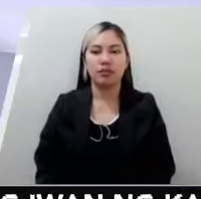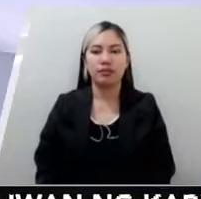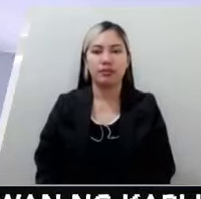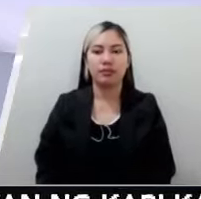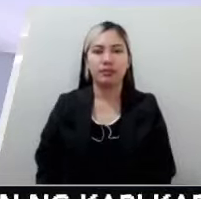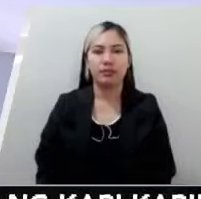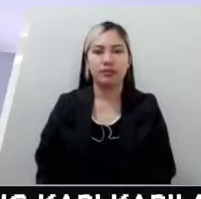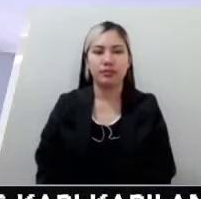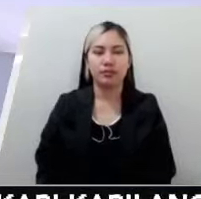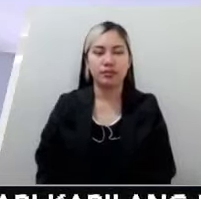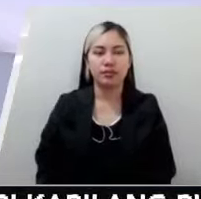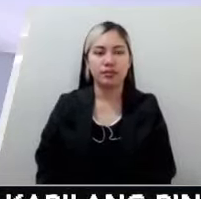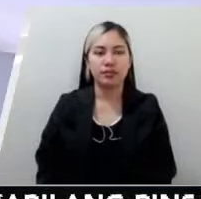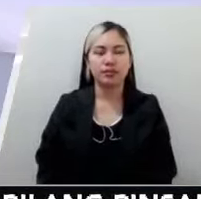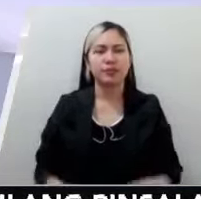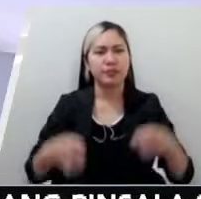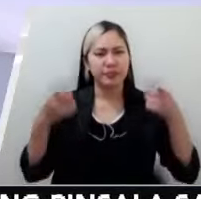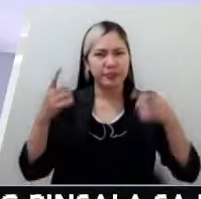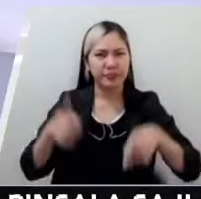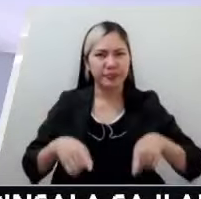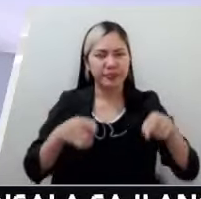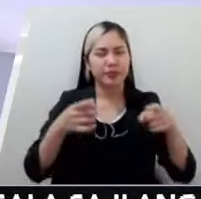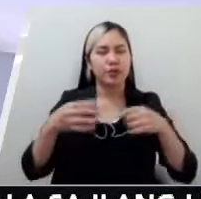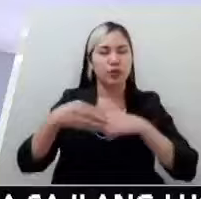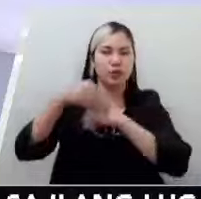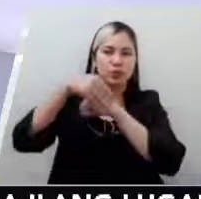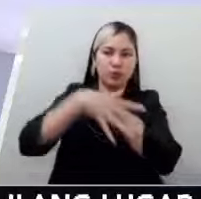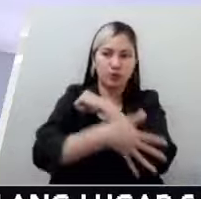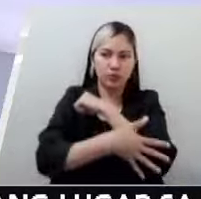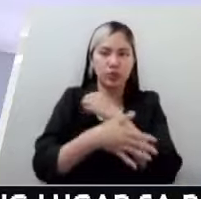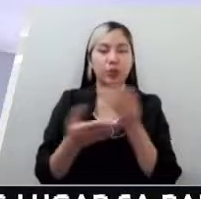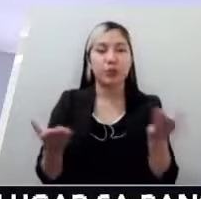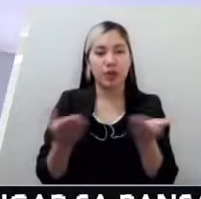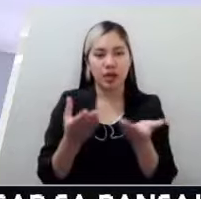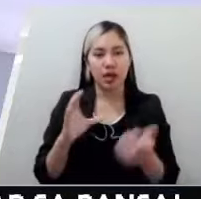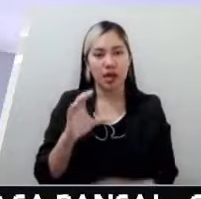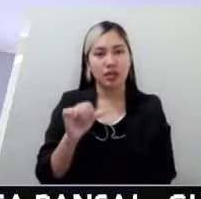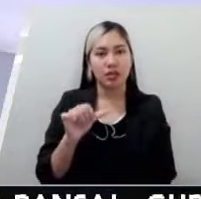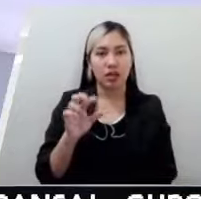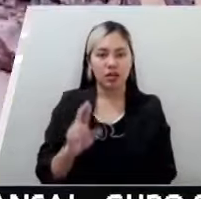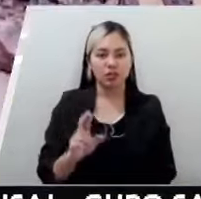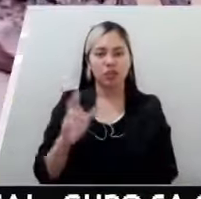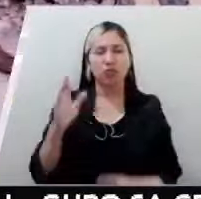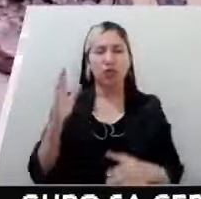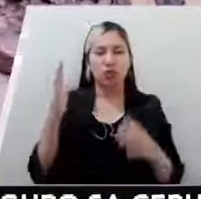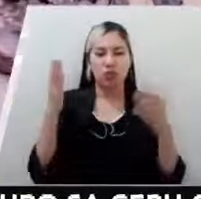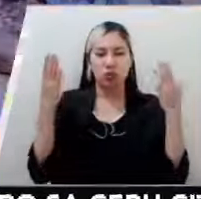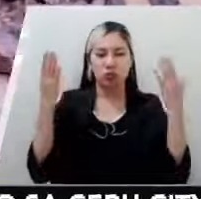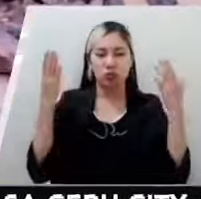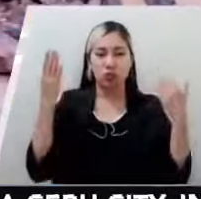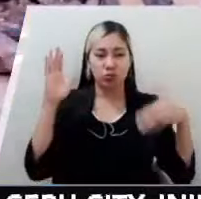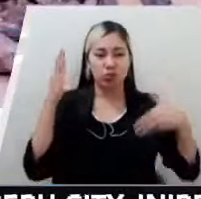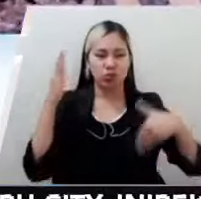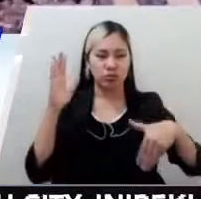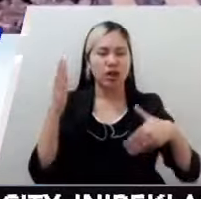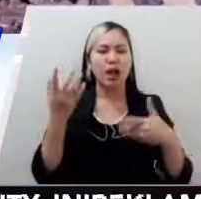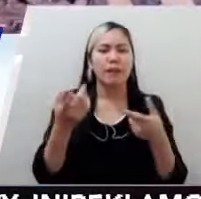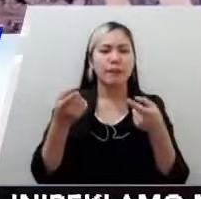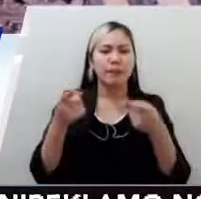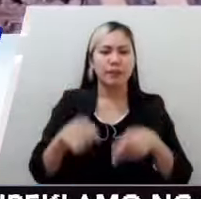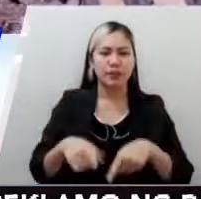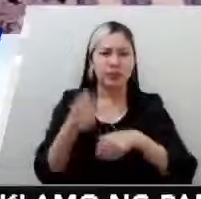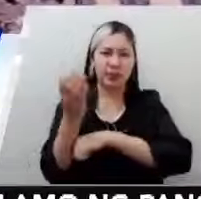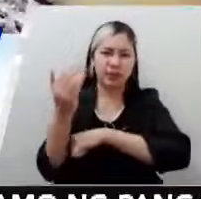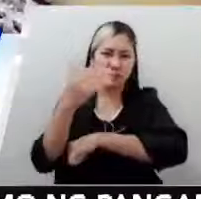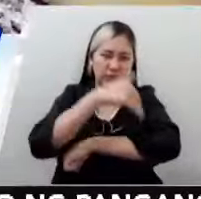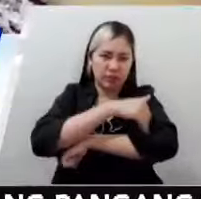Kabi-kabilang landslide ang naitala sa ilang lugar sa Cordillera Administrative Region dahil sa bagyong Enteng. Sa Sadanga Mountain Province, gumuho ang lupa sa